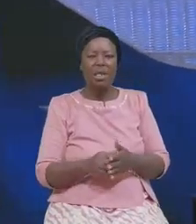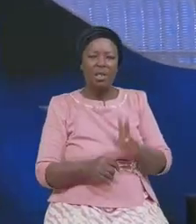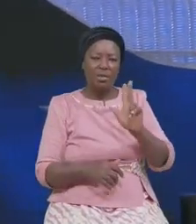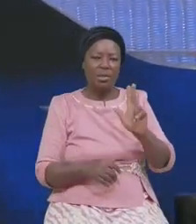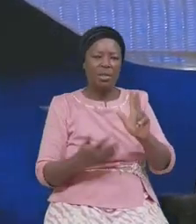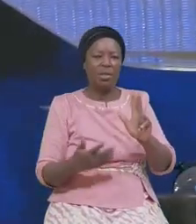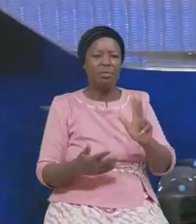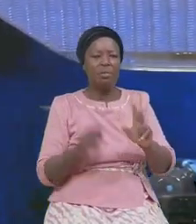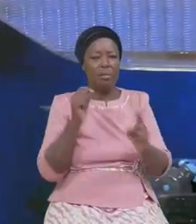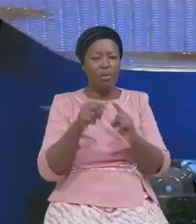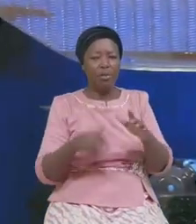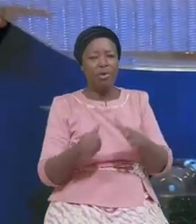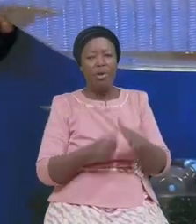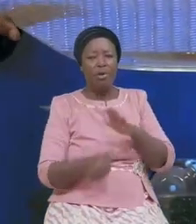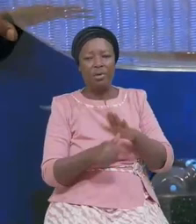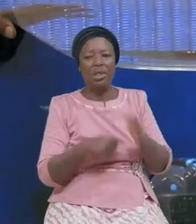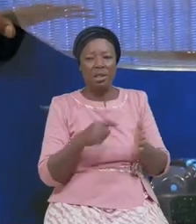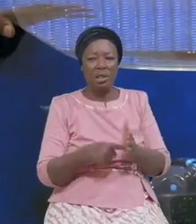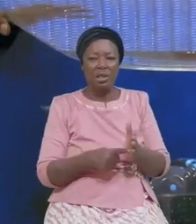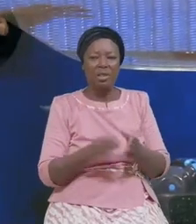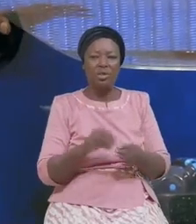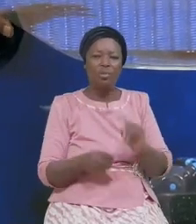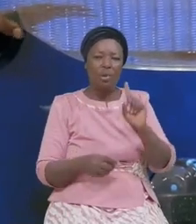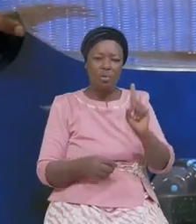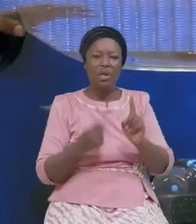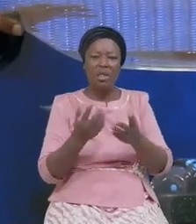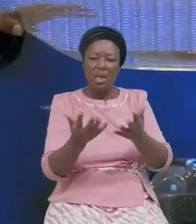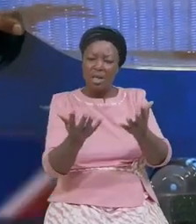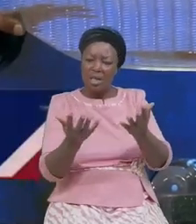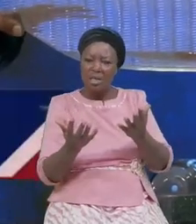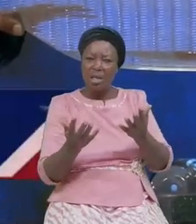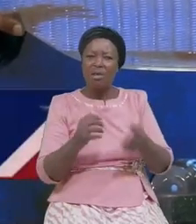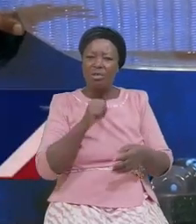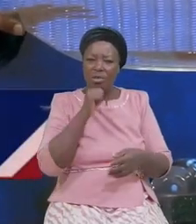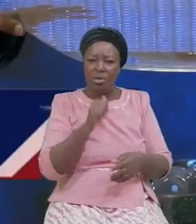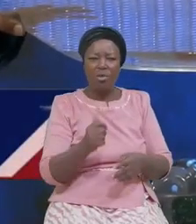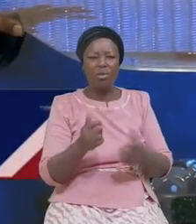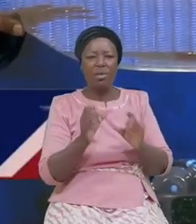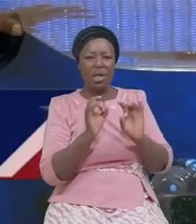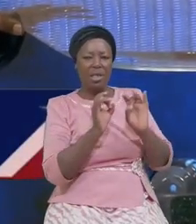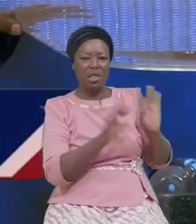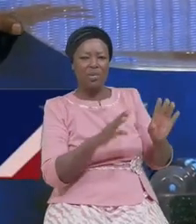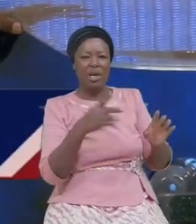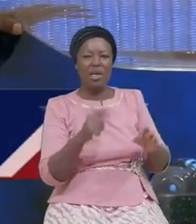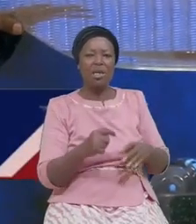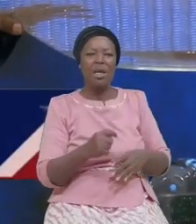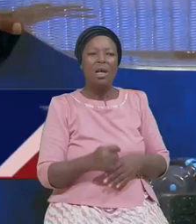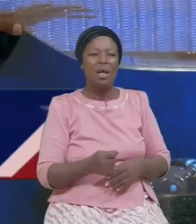sous trois points. Petit 1, désirer et non mépriser la terre de